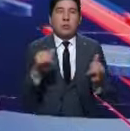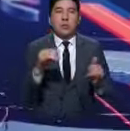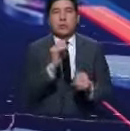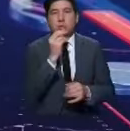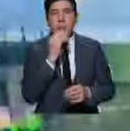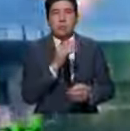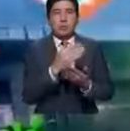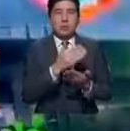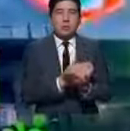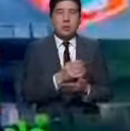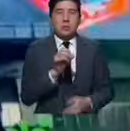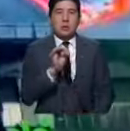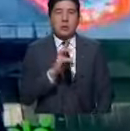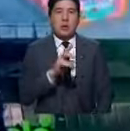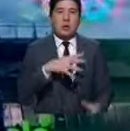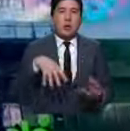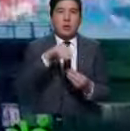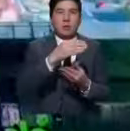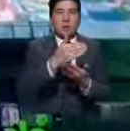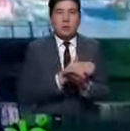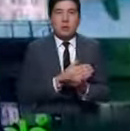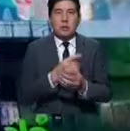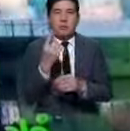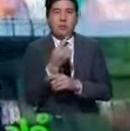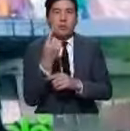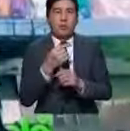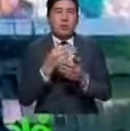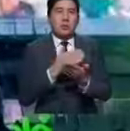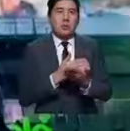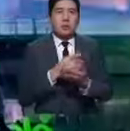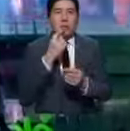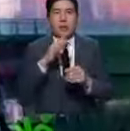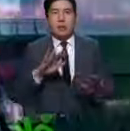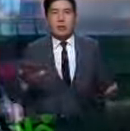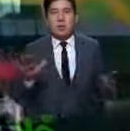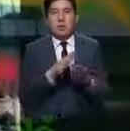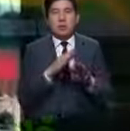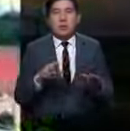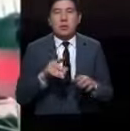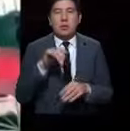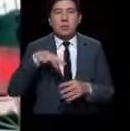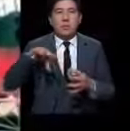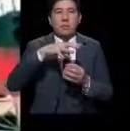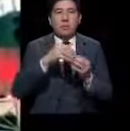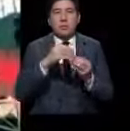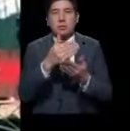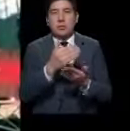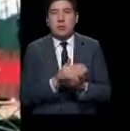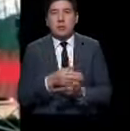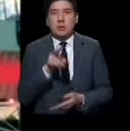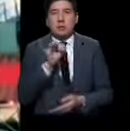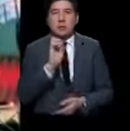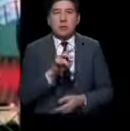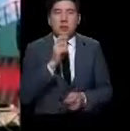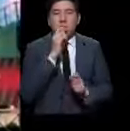квалификации на Евро. А поклонники одного из самых известных казахстанских певцов на планете, Димаша Кудайбергена, устроили ему сюрприз